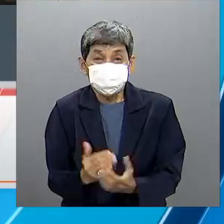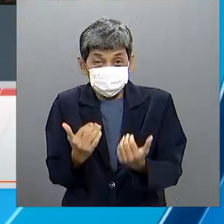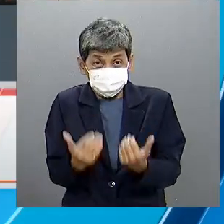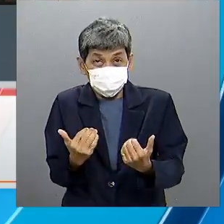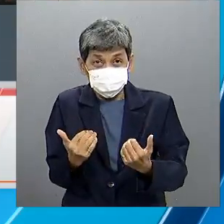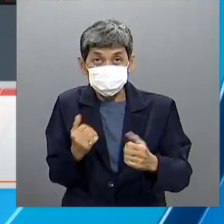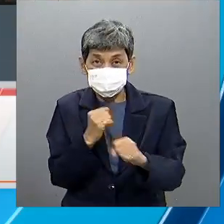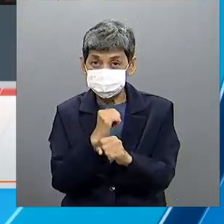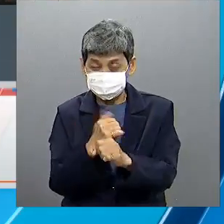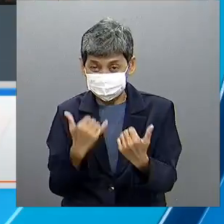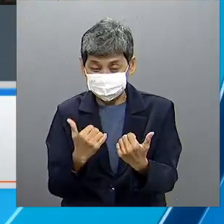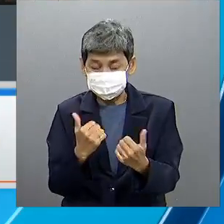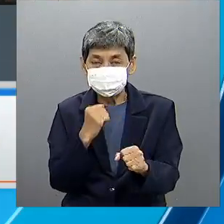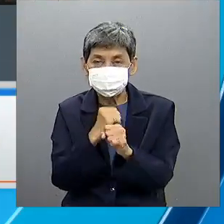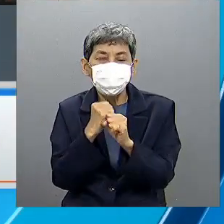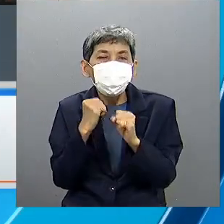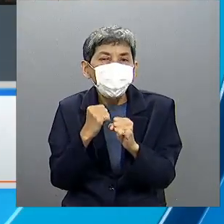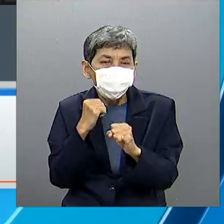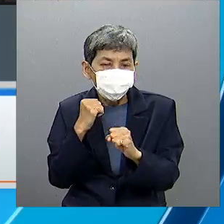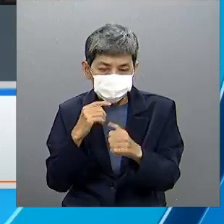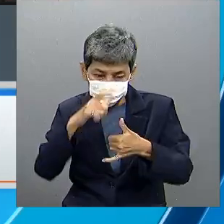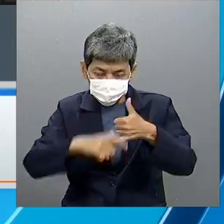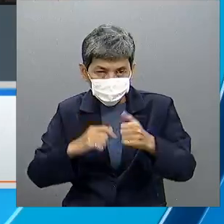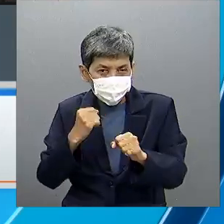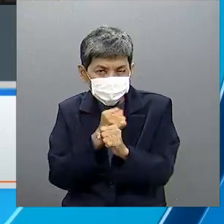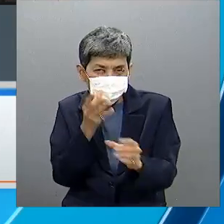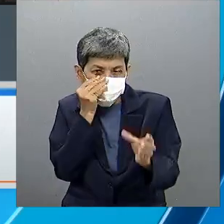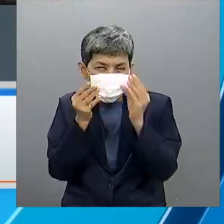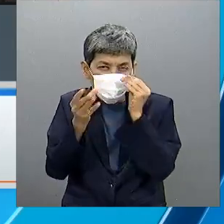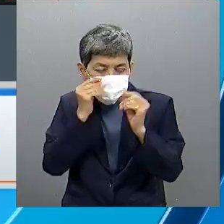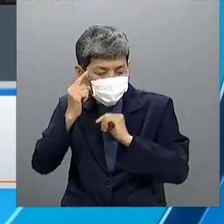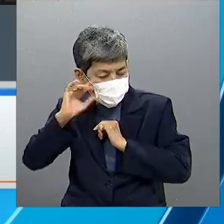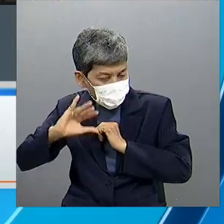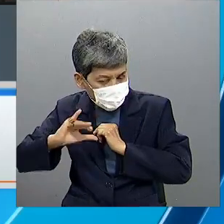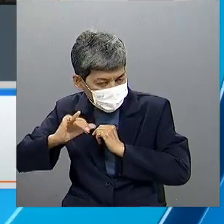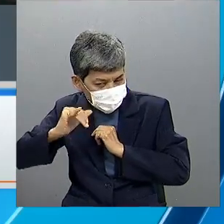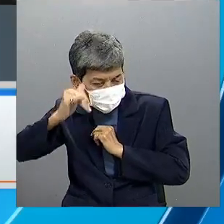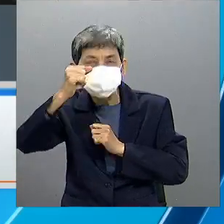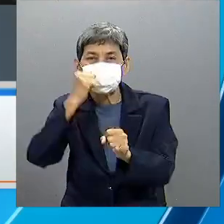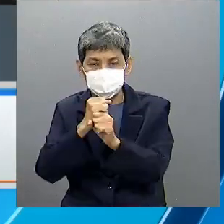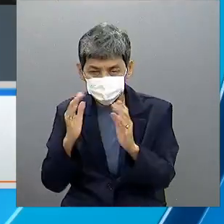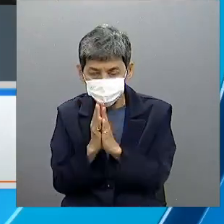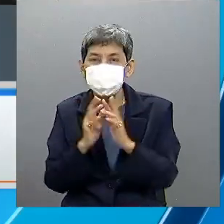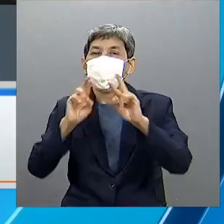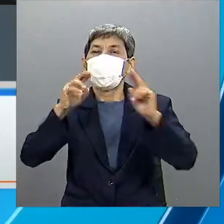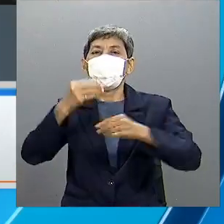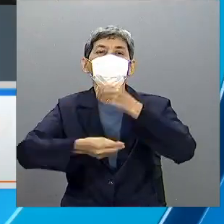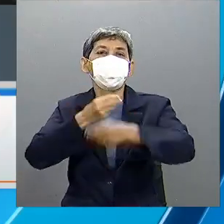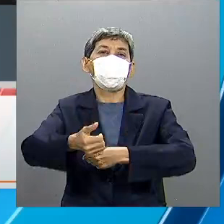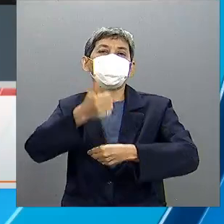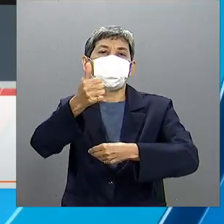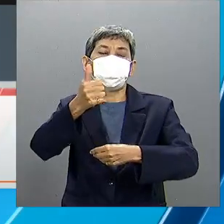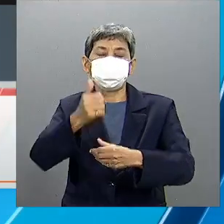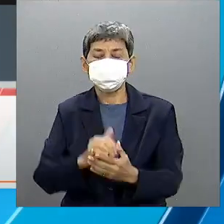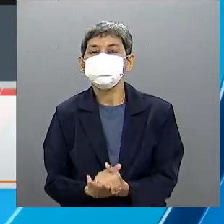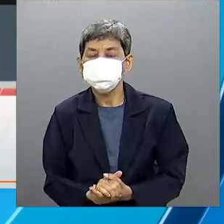ที่กำลังพัฒนาทักษะของเยาวชนเพื่อที่จะได้รับมือกับการทำงานกับผู้ประกอบการได้อย่างมีคุณภาพต่อค่ะ ค่ะก็เท่